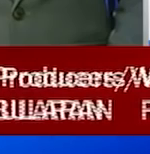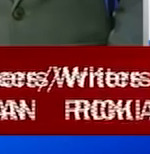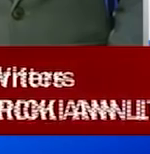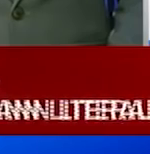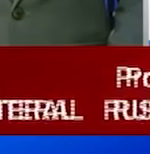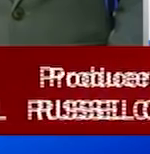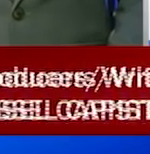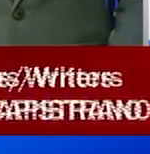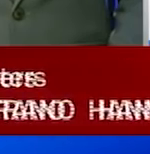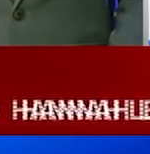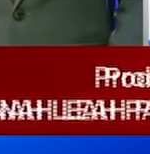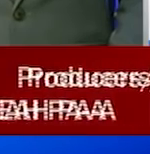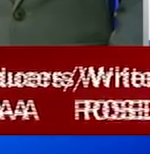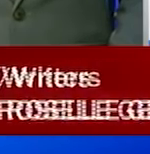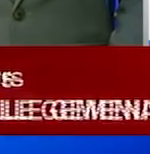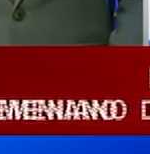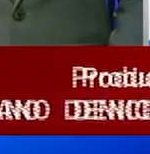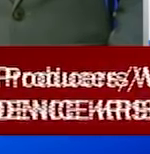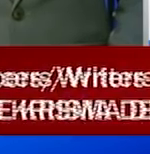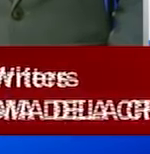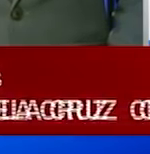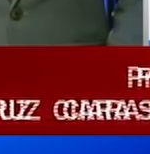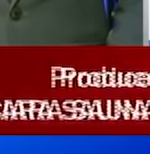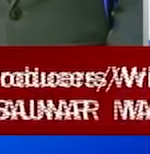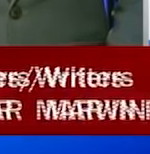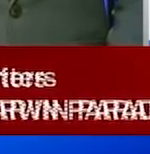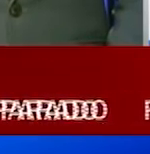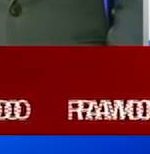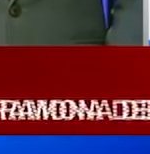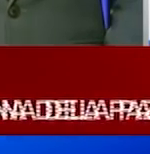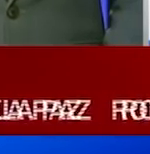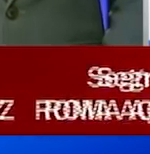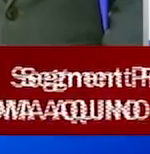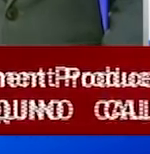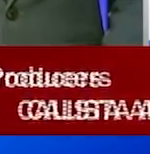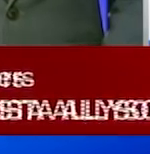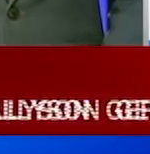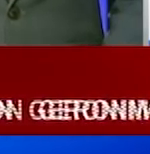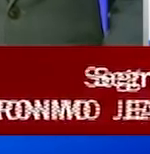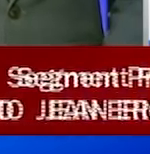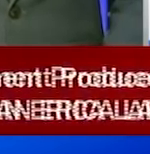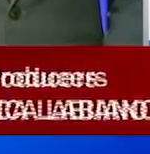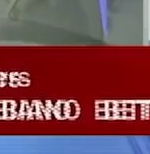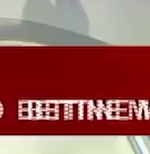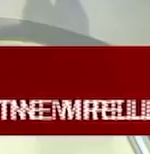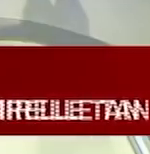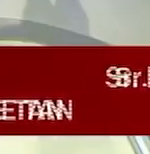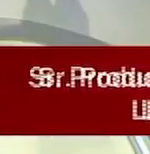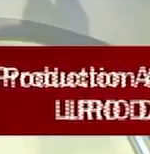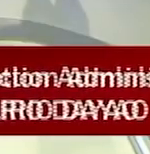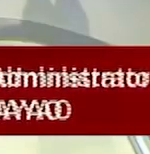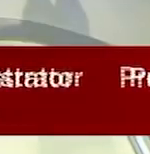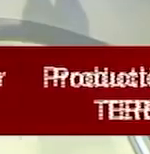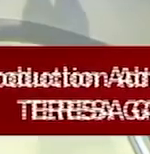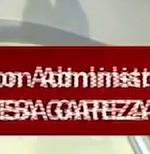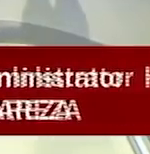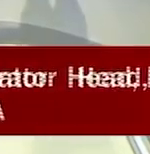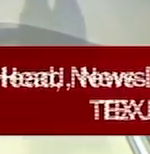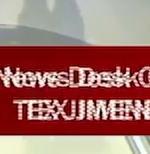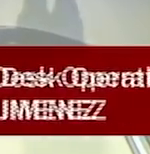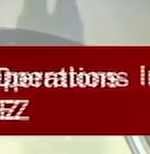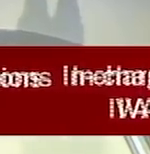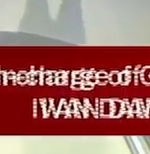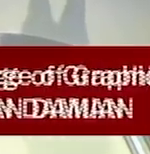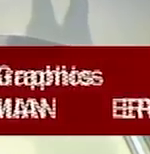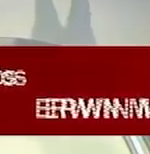walang pinoprotektahan. Walang kasinungalingan, serbisyong totoo po lamang. At dahil di natutulog ang balita, nakatutok kami 24